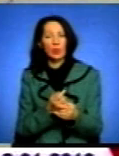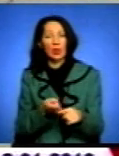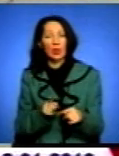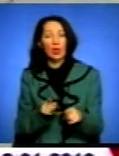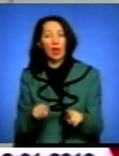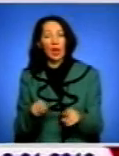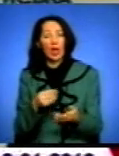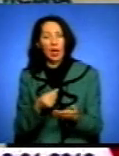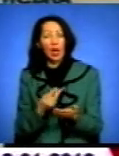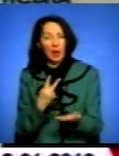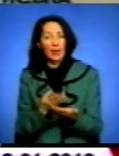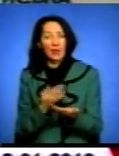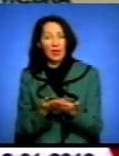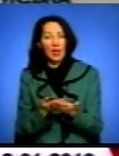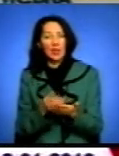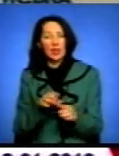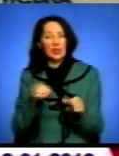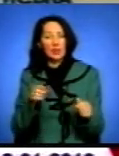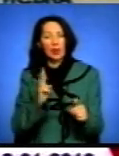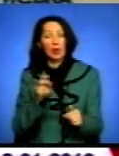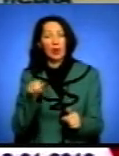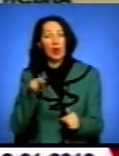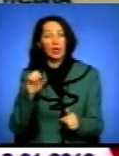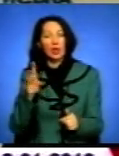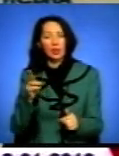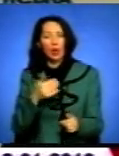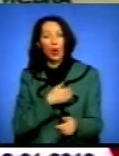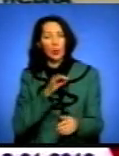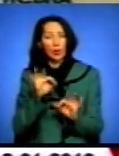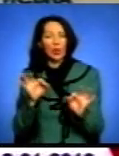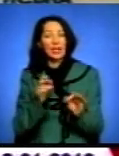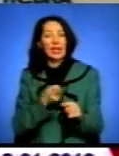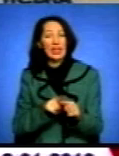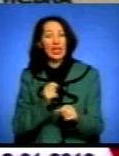Державного земельного кадастру. Хотів би наголосити, які роботи проводять